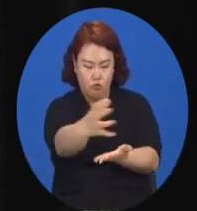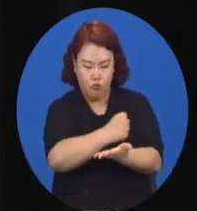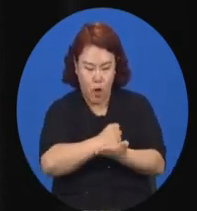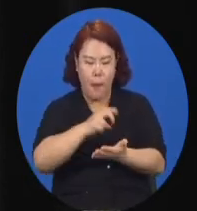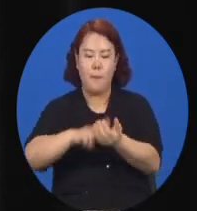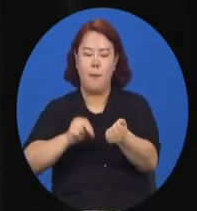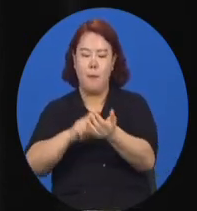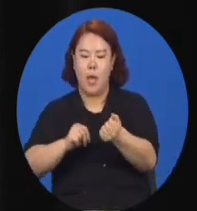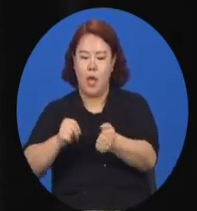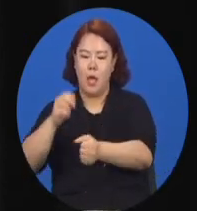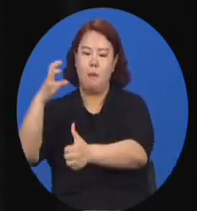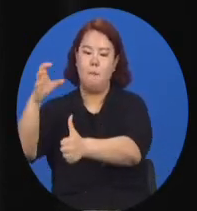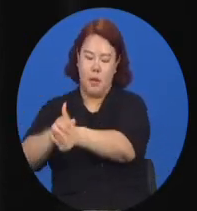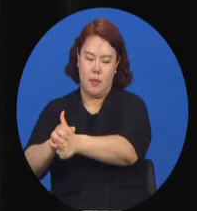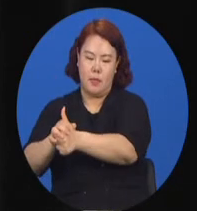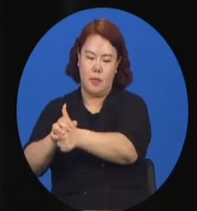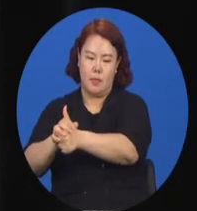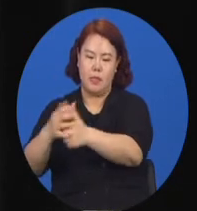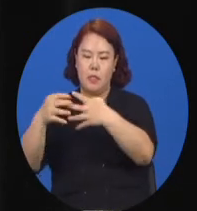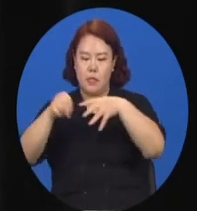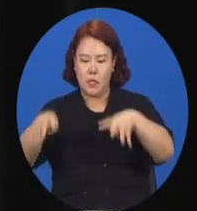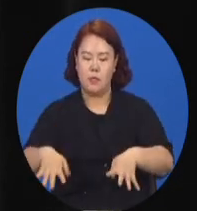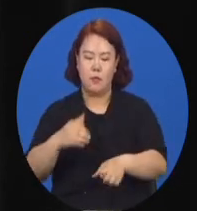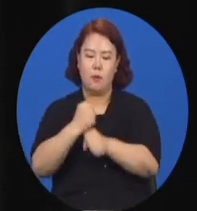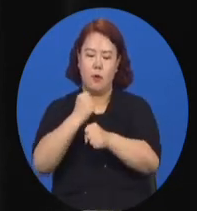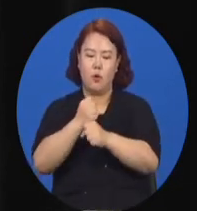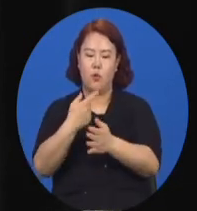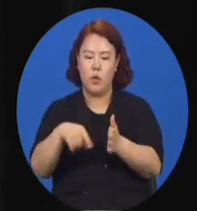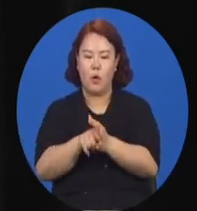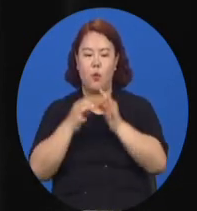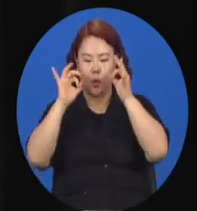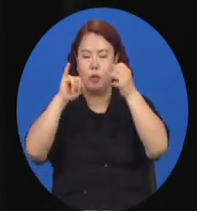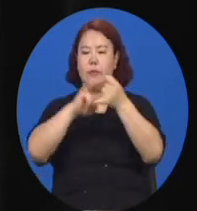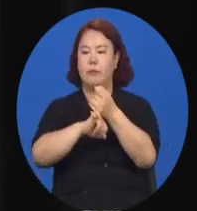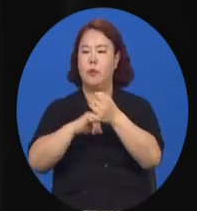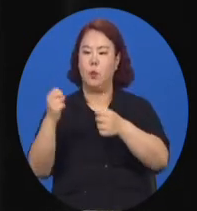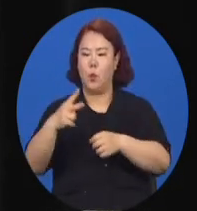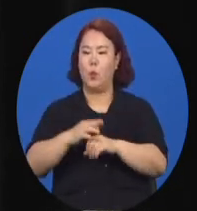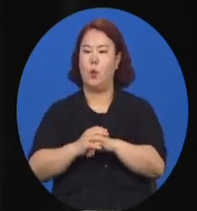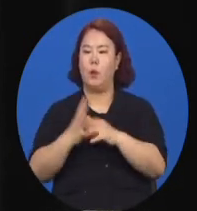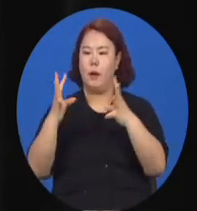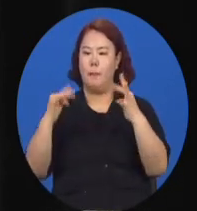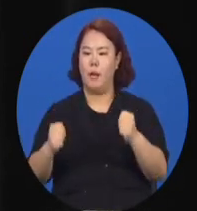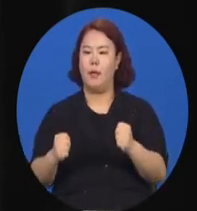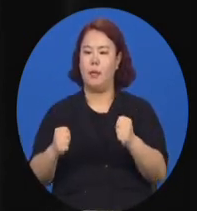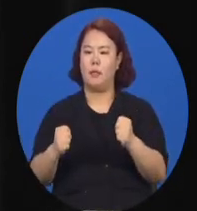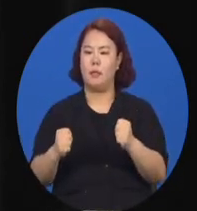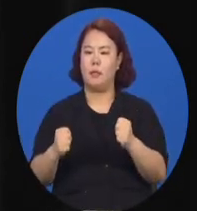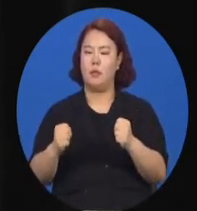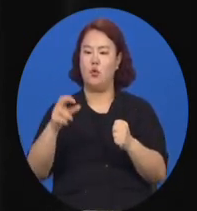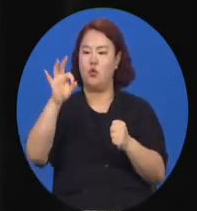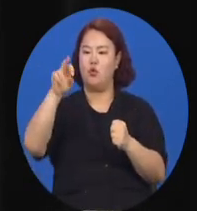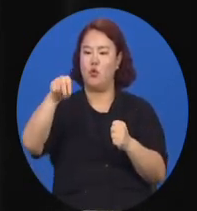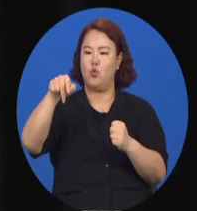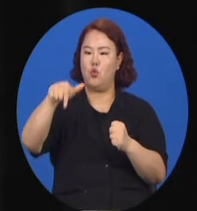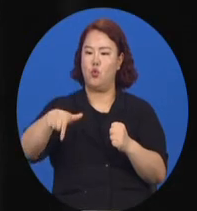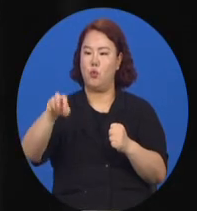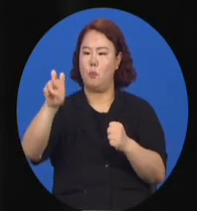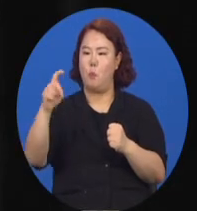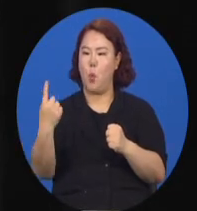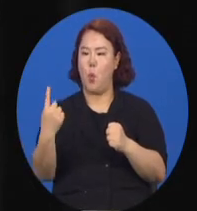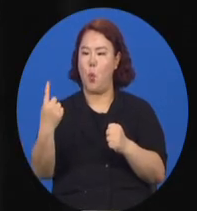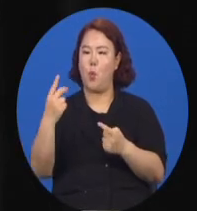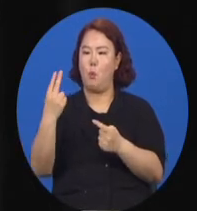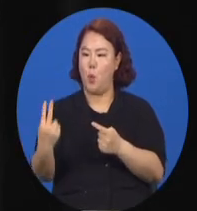판매해드리는 이런 시스템으로 발전될 수 있도록 노력을 해 나가겠습니다. 그리고 또 많은 그 육묘에 대한 대한 문제가